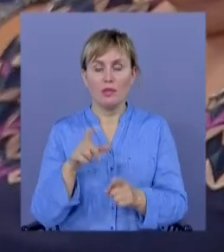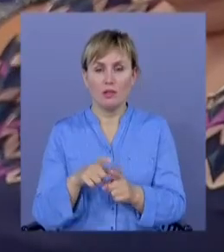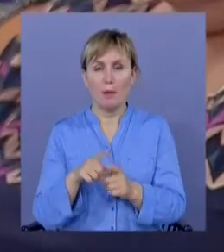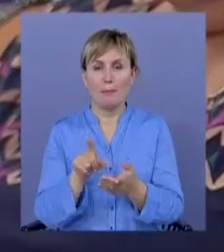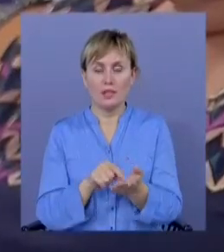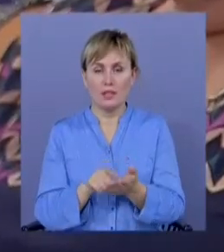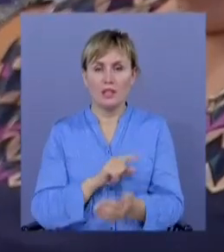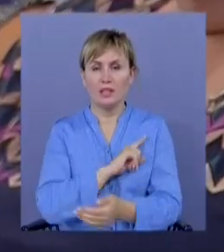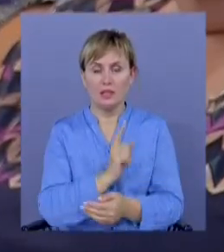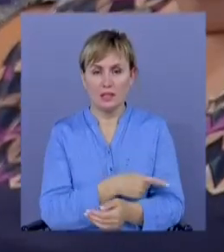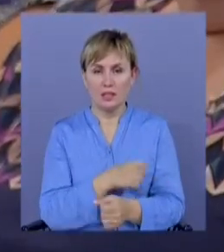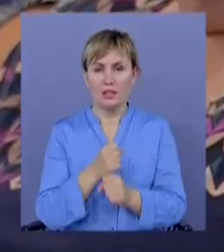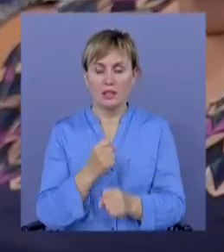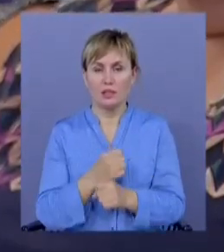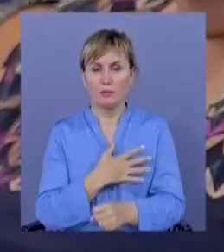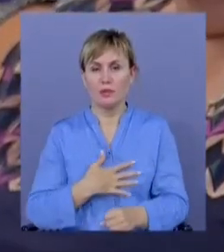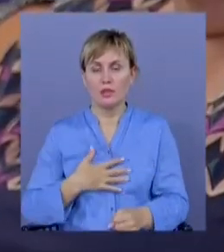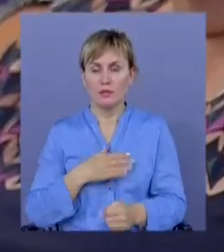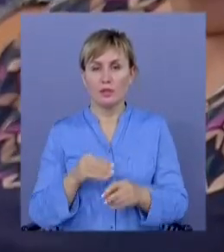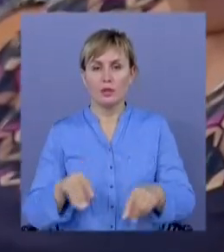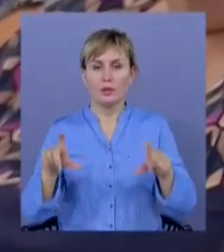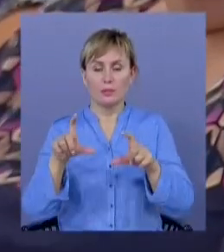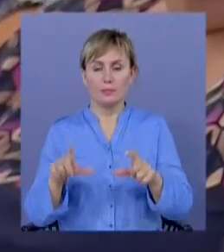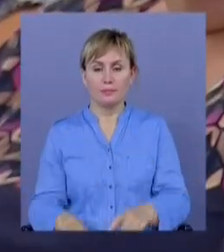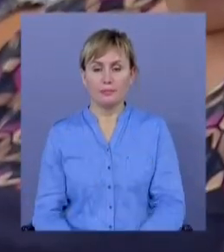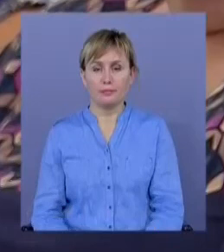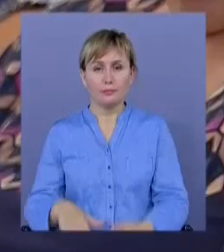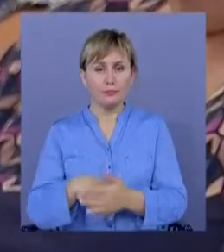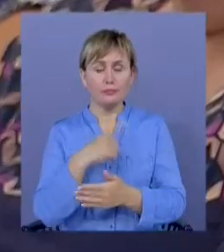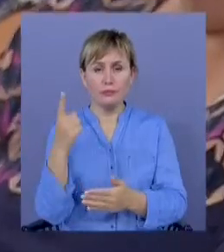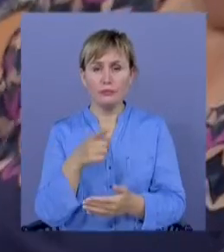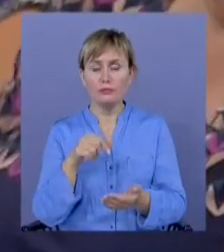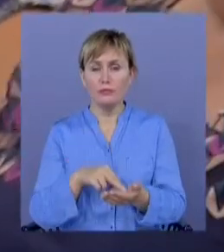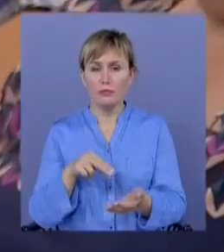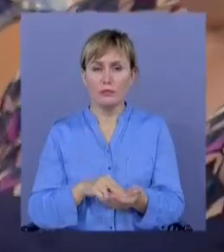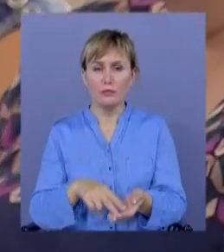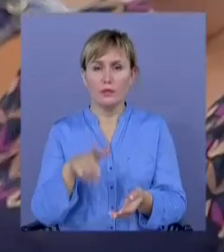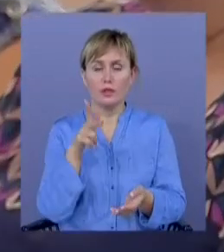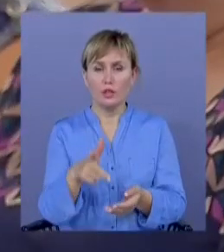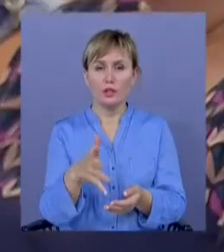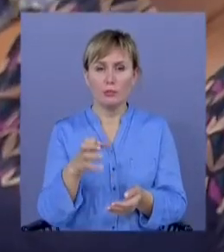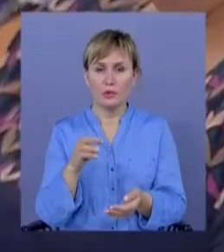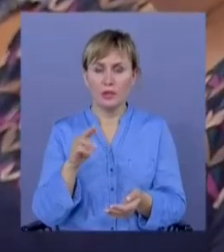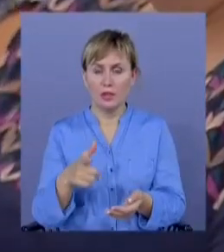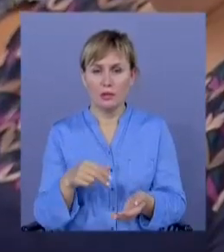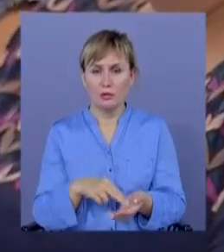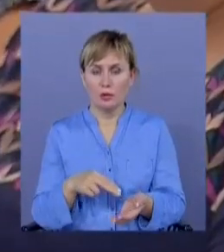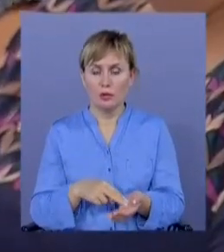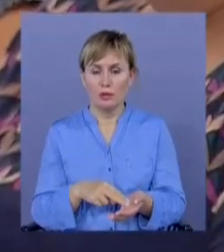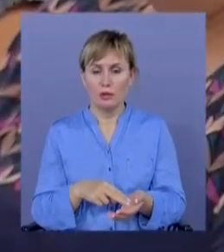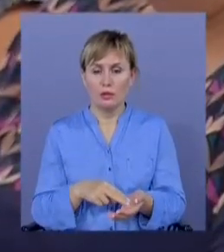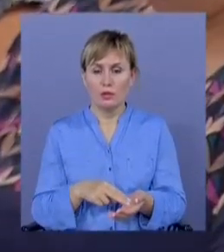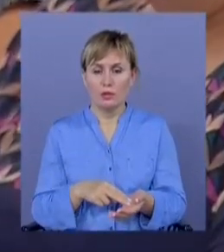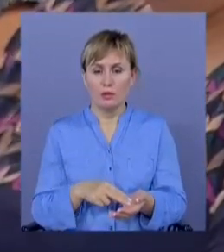пенсионеров, сильно бьет по карману. Новый счетчик на рынке стоит, сам счетчик, 3500 тенге. Две